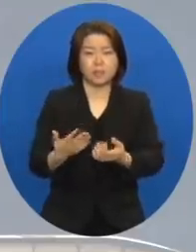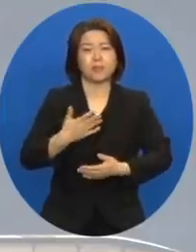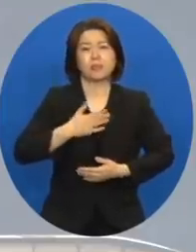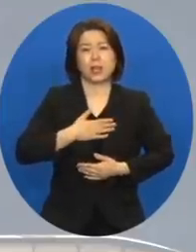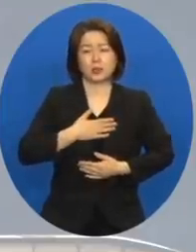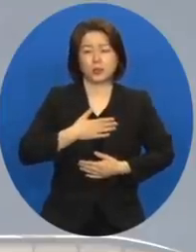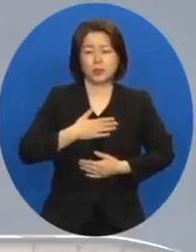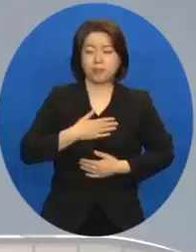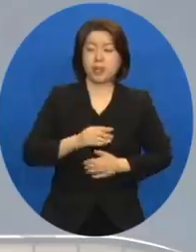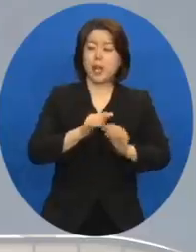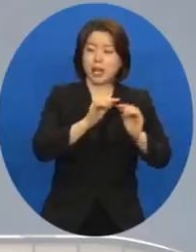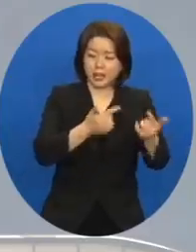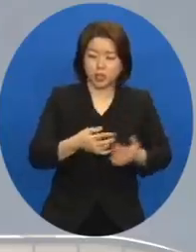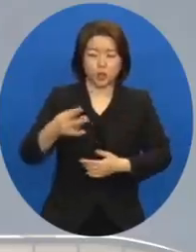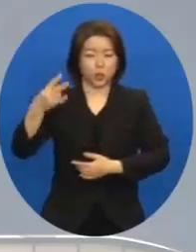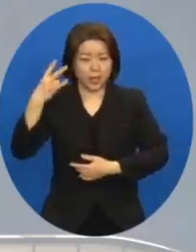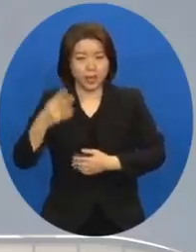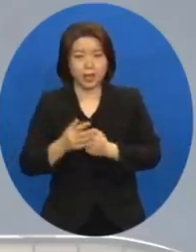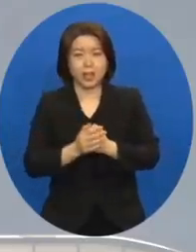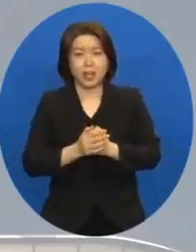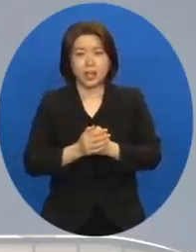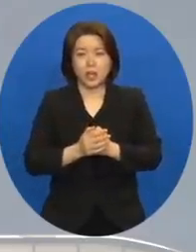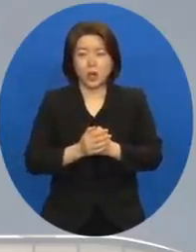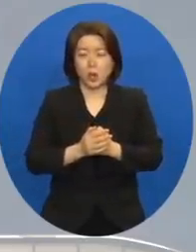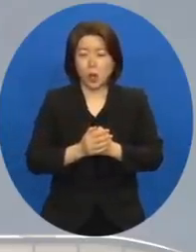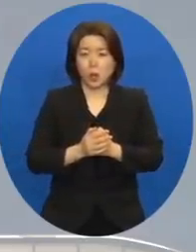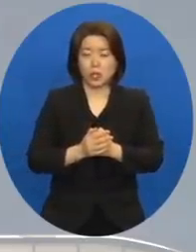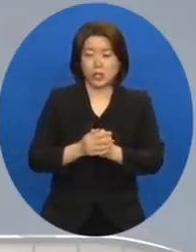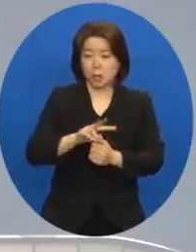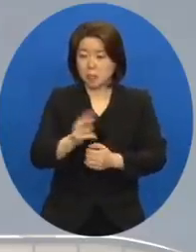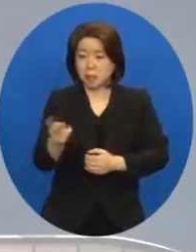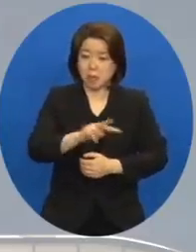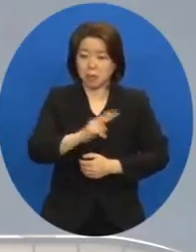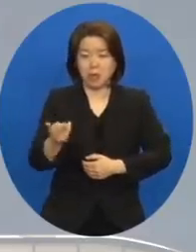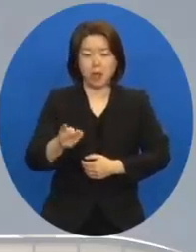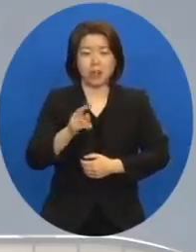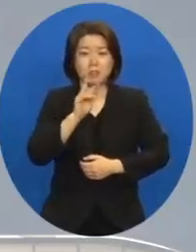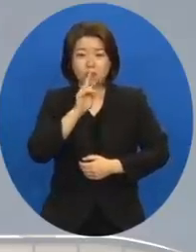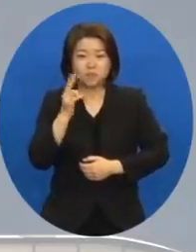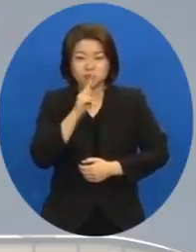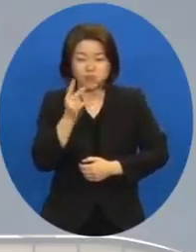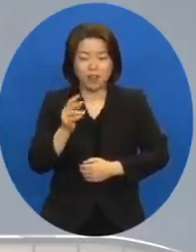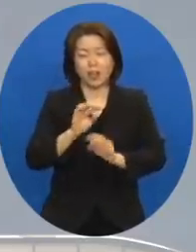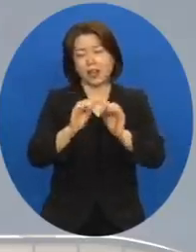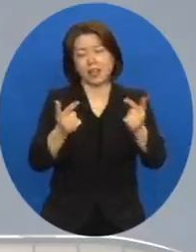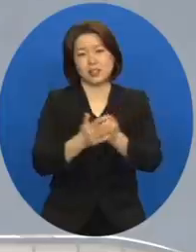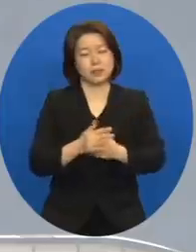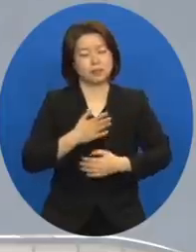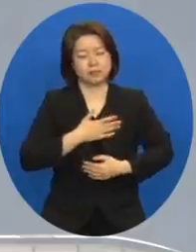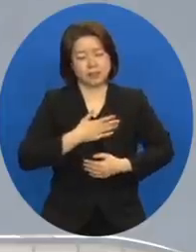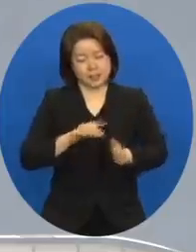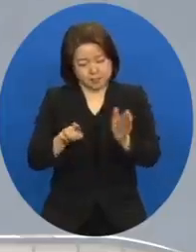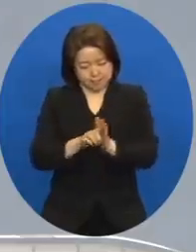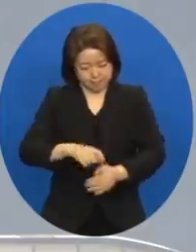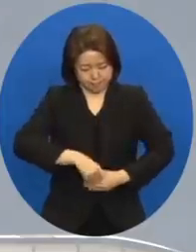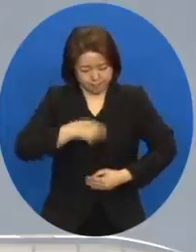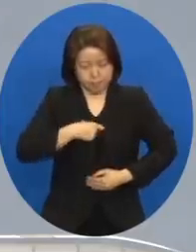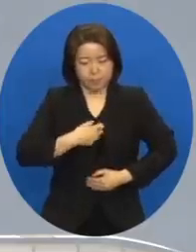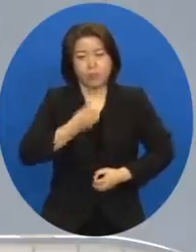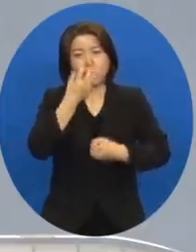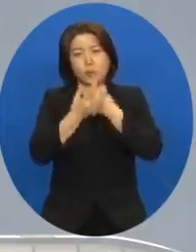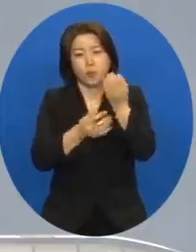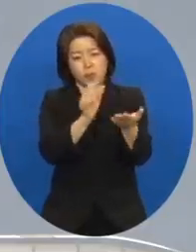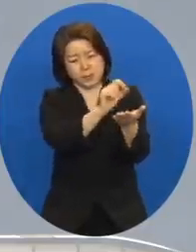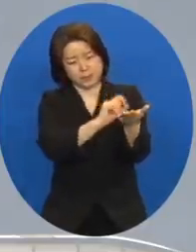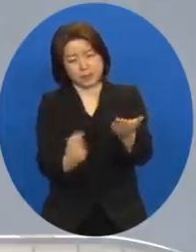아니요 이에 이렇게 번갈아가면서 하는 사람 아닌 신실 하다 이제 그 고백을 하고 있는